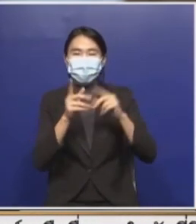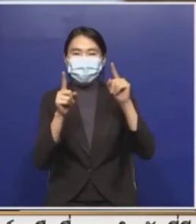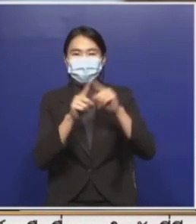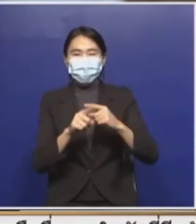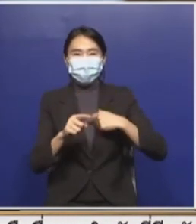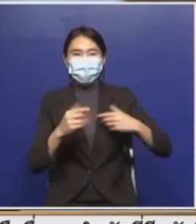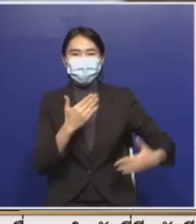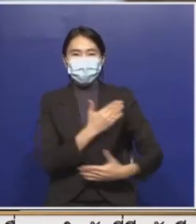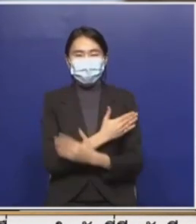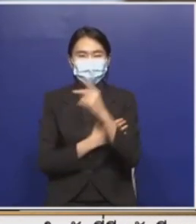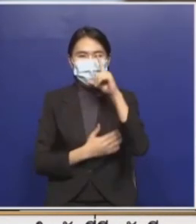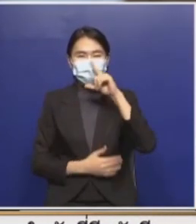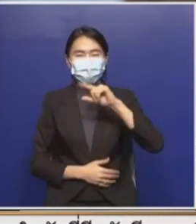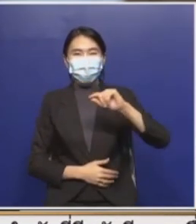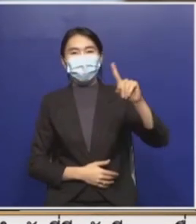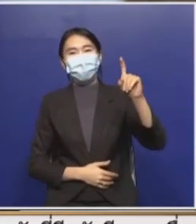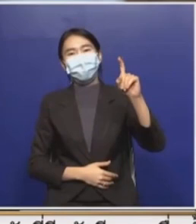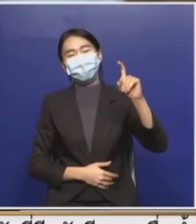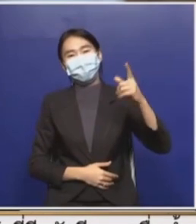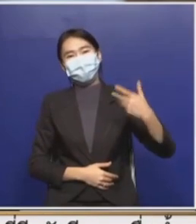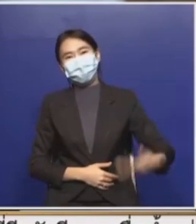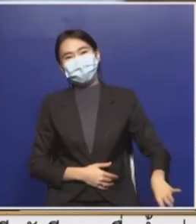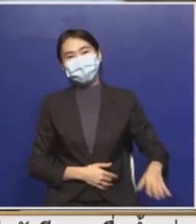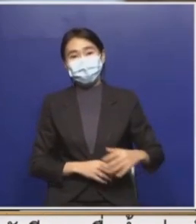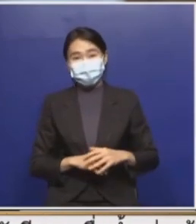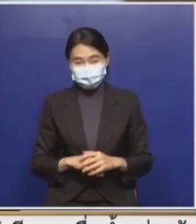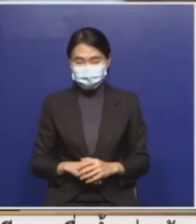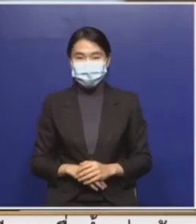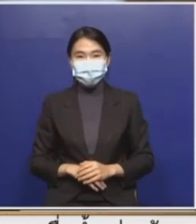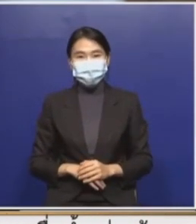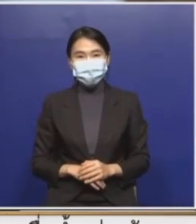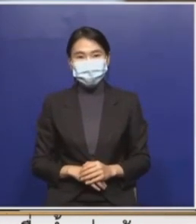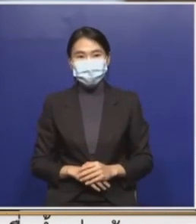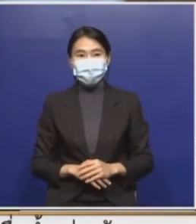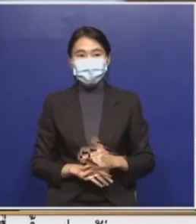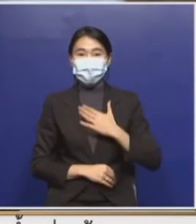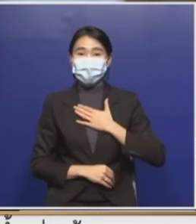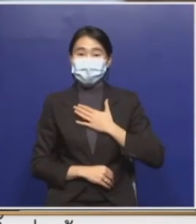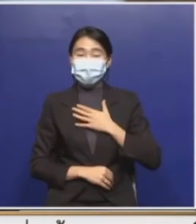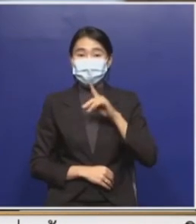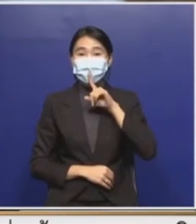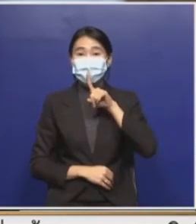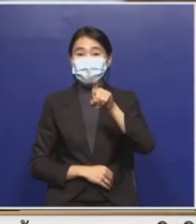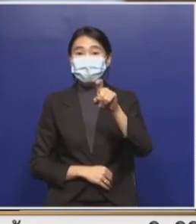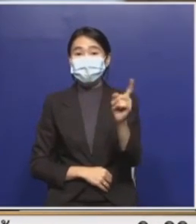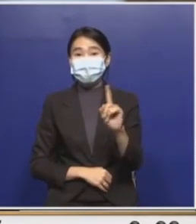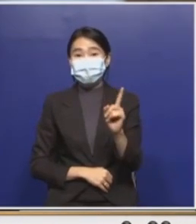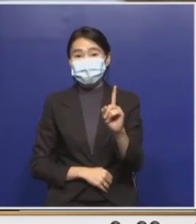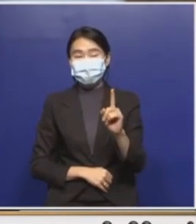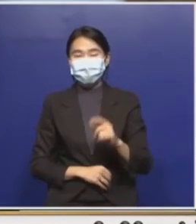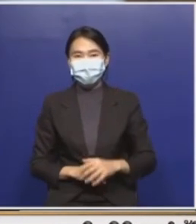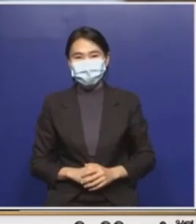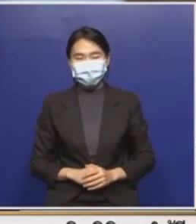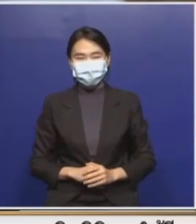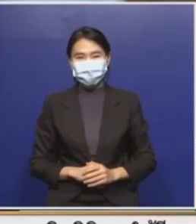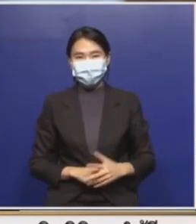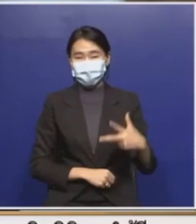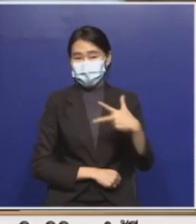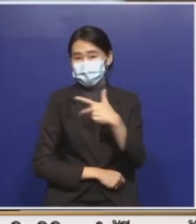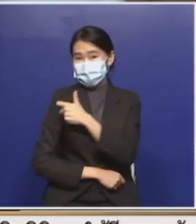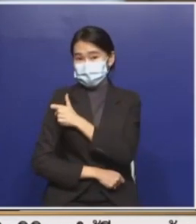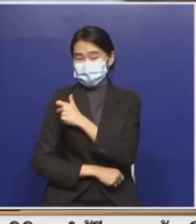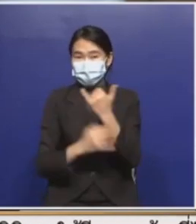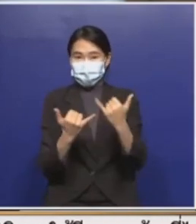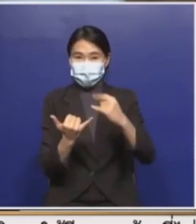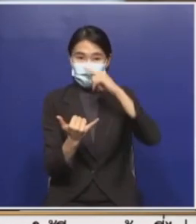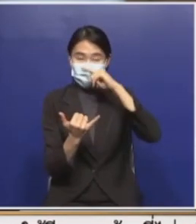มงค์ที่เกิดขึ้นได้ท่านผมอยากจะถามท่านว่าวัคซีนที่มีอยู่ในประ